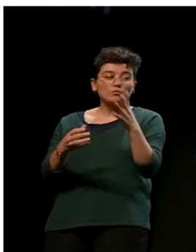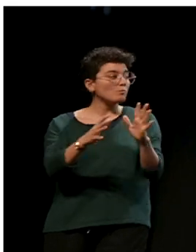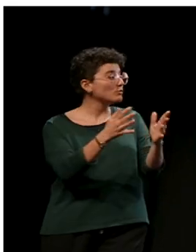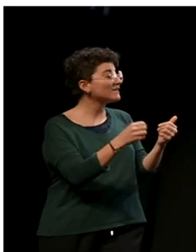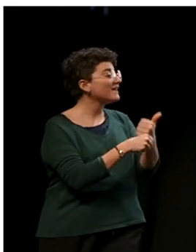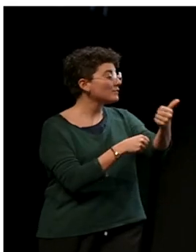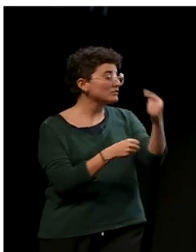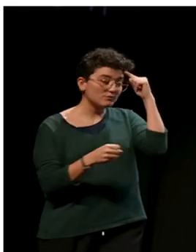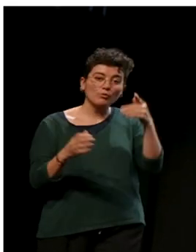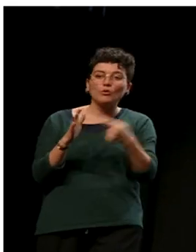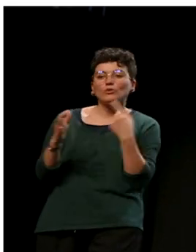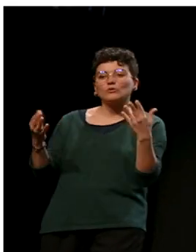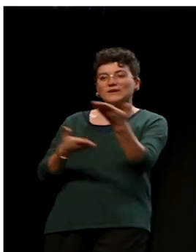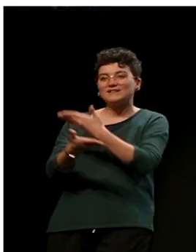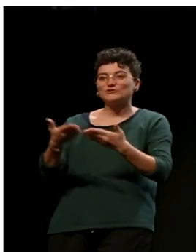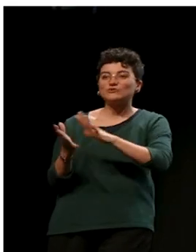Ouais, peut-être. Merci à tous. Au